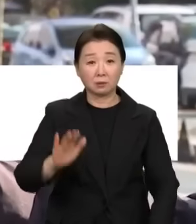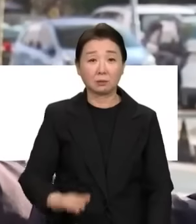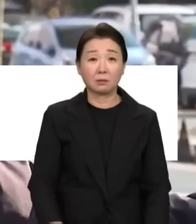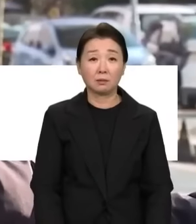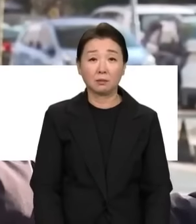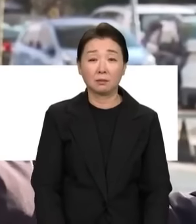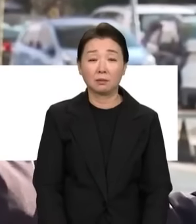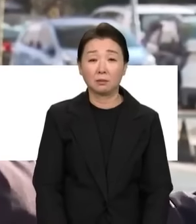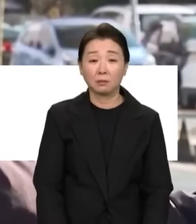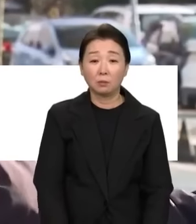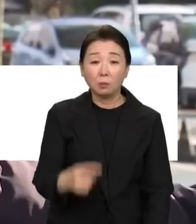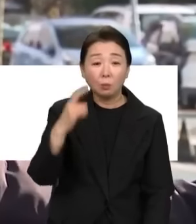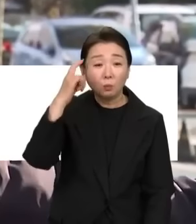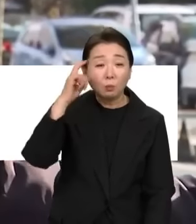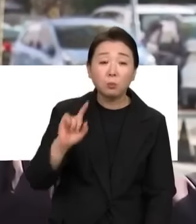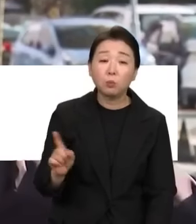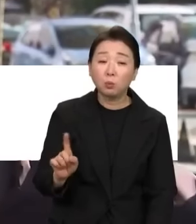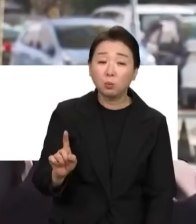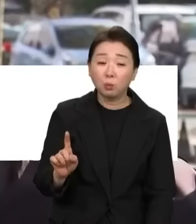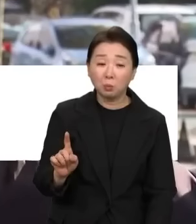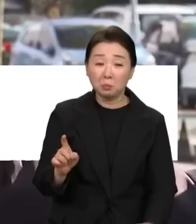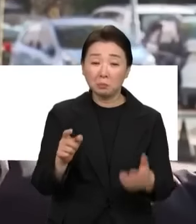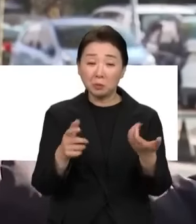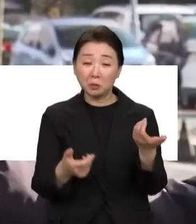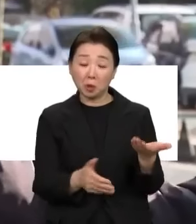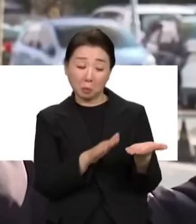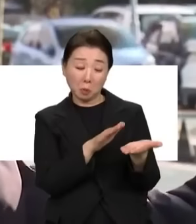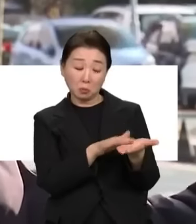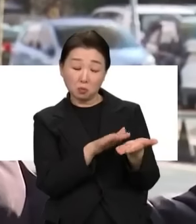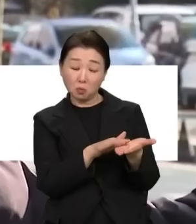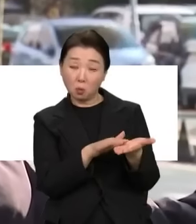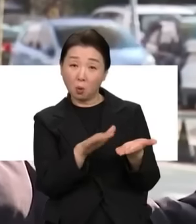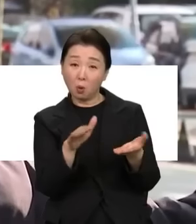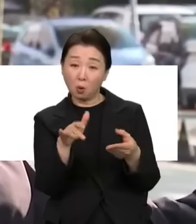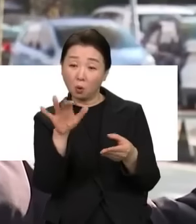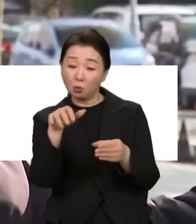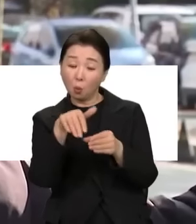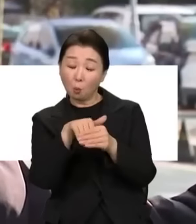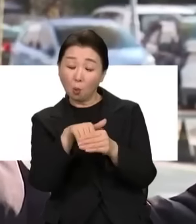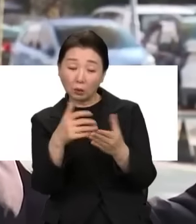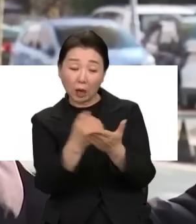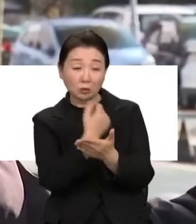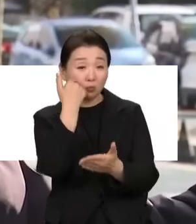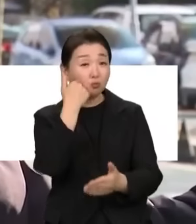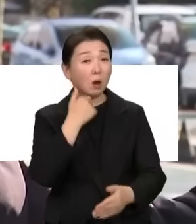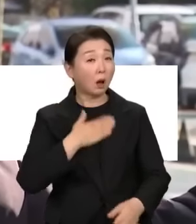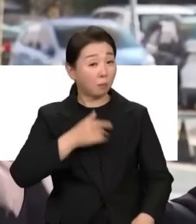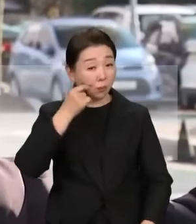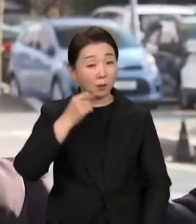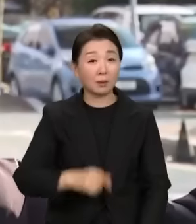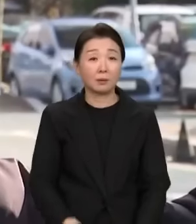그래서 도대체 서랍에 넣어둔 걸 누가 가져갔는지는 알 수가 없는 상황이고.